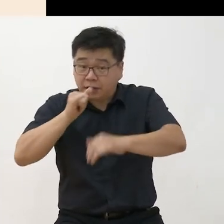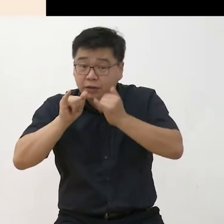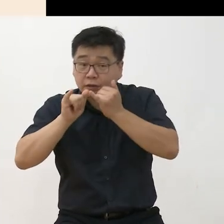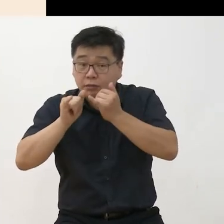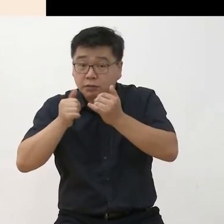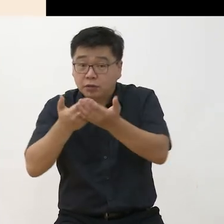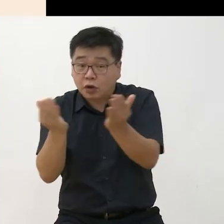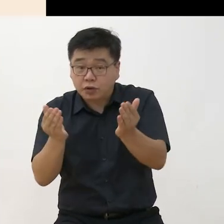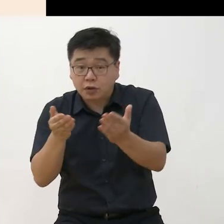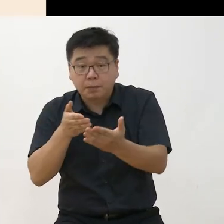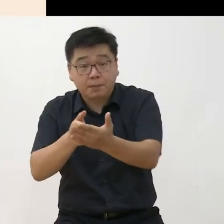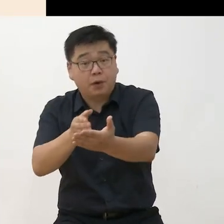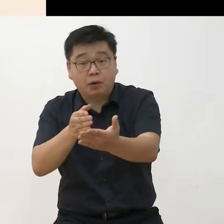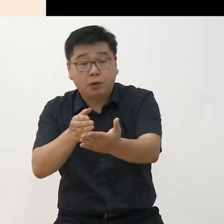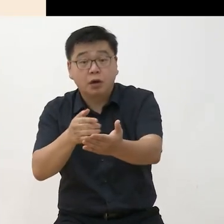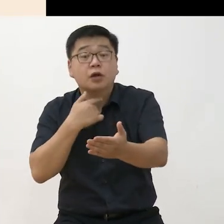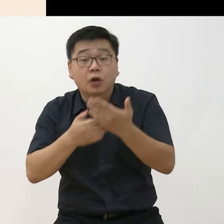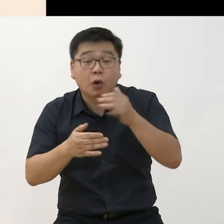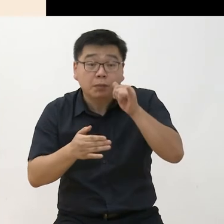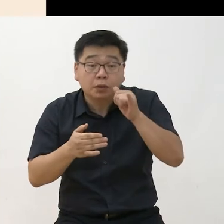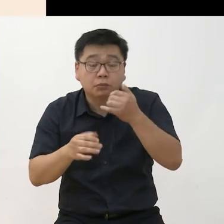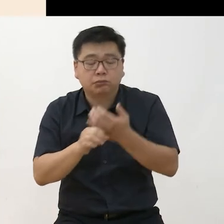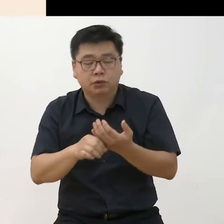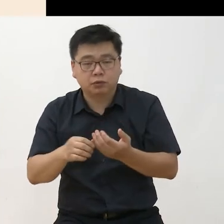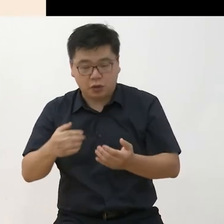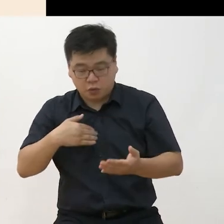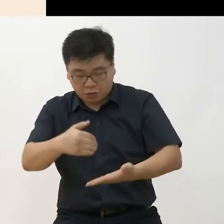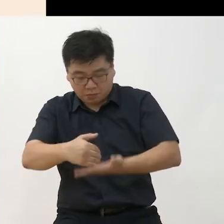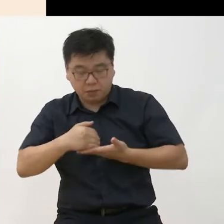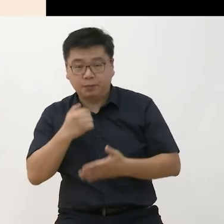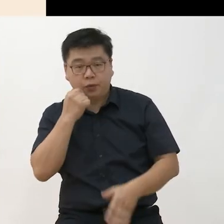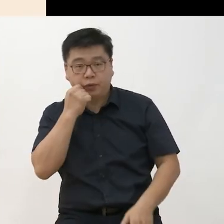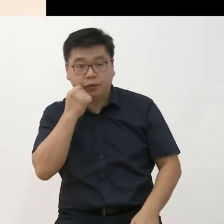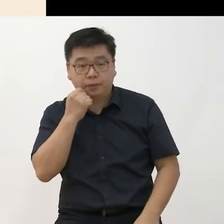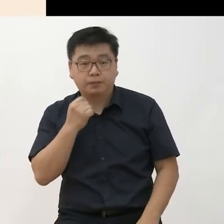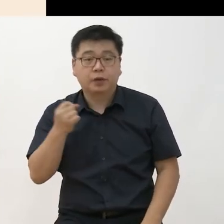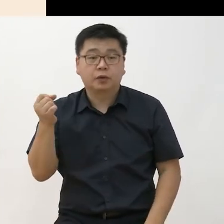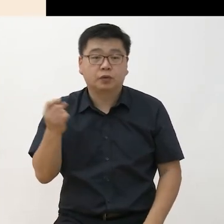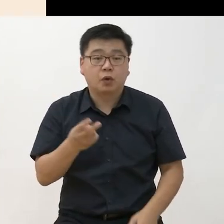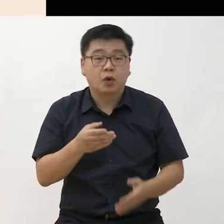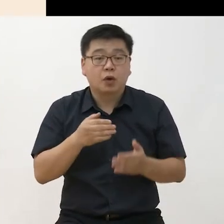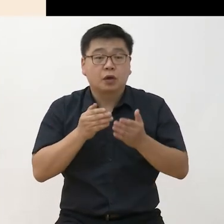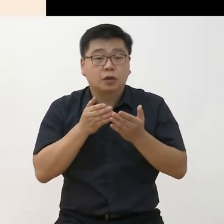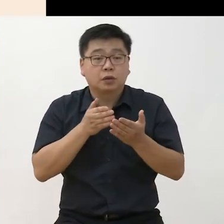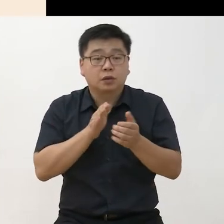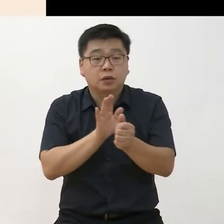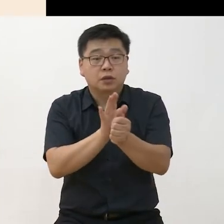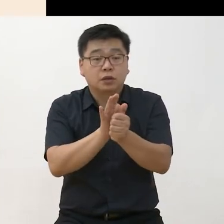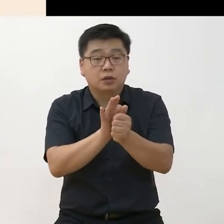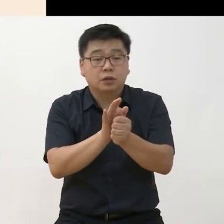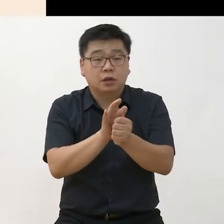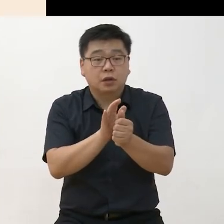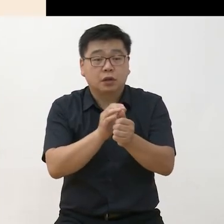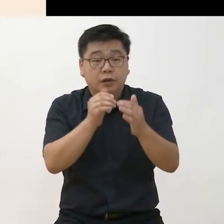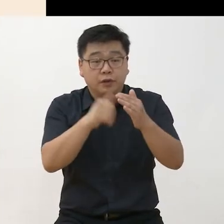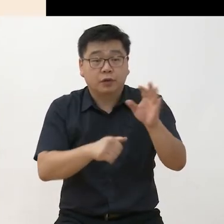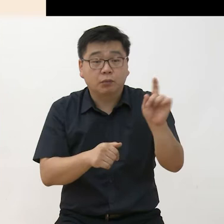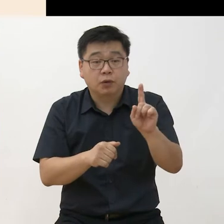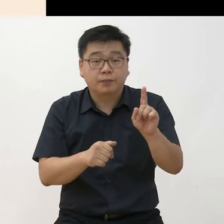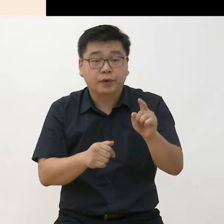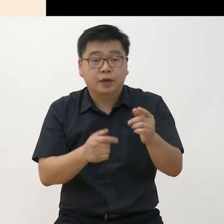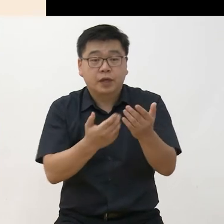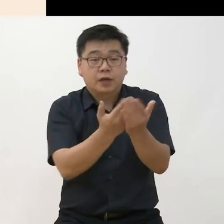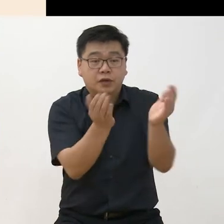것들은 지원 신청할 수 없습니다. 그리고 지원 내용은 이제 전시 기획과 구현에